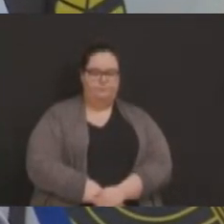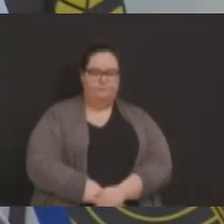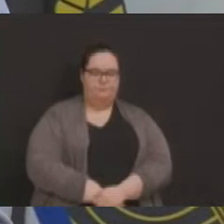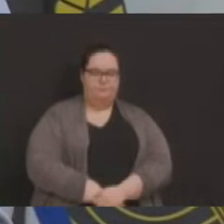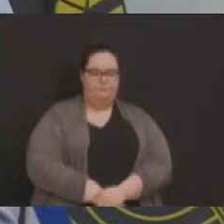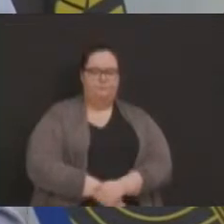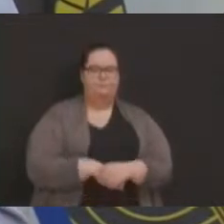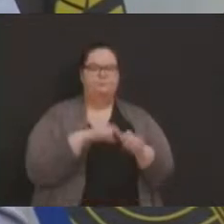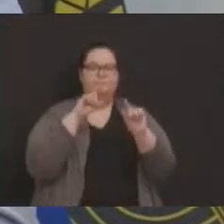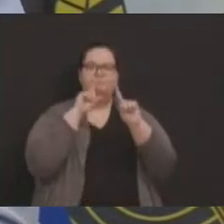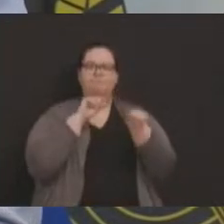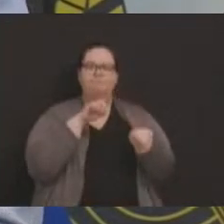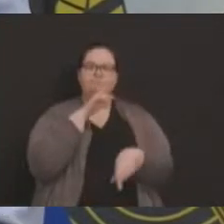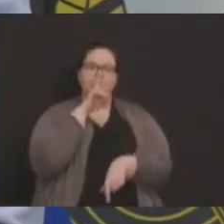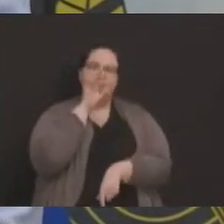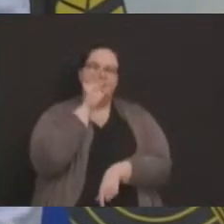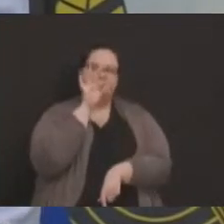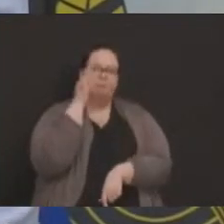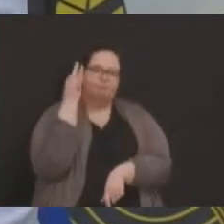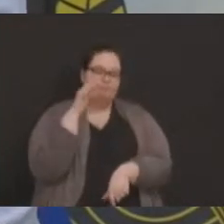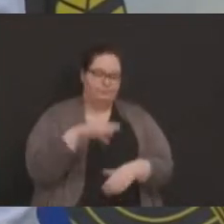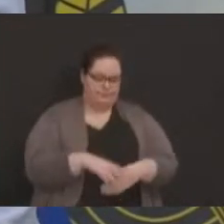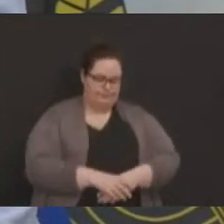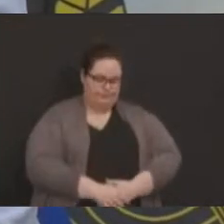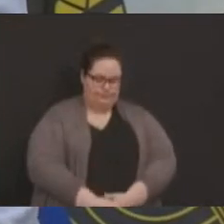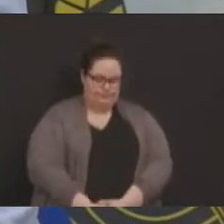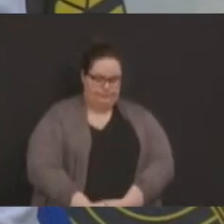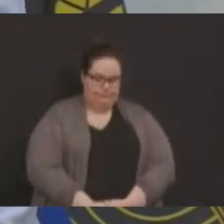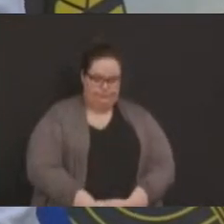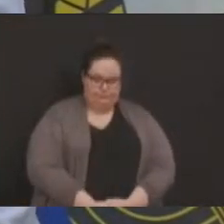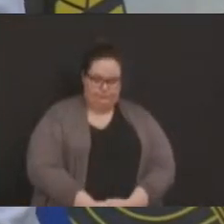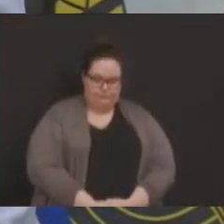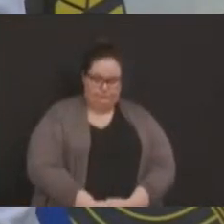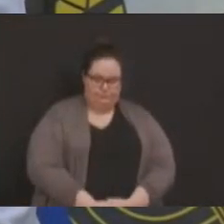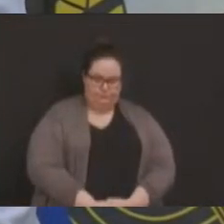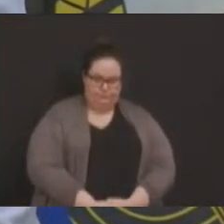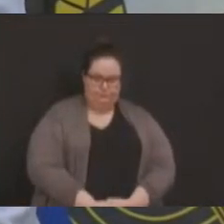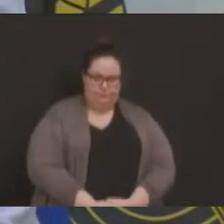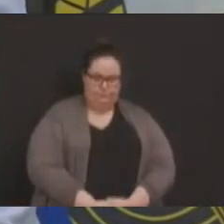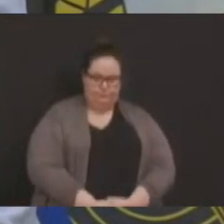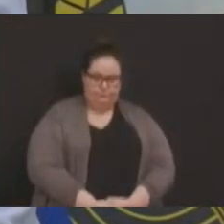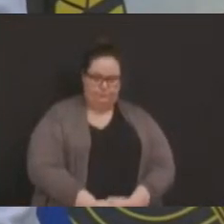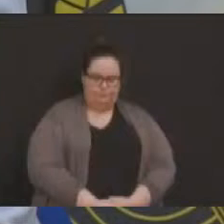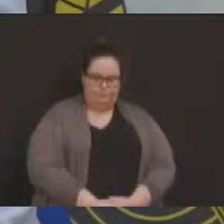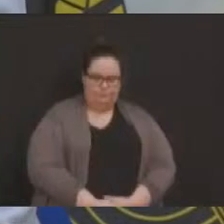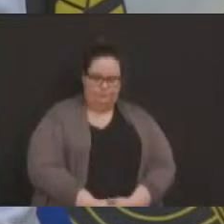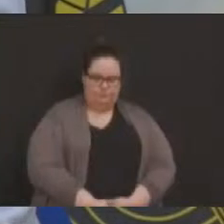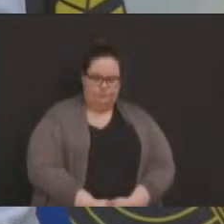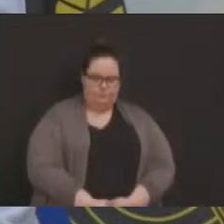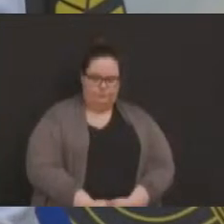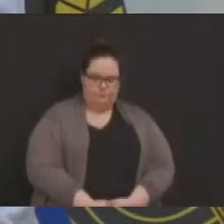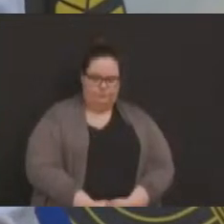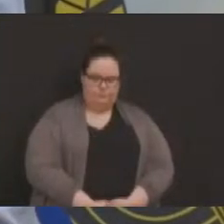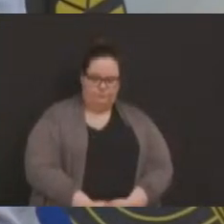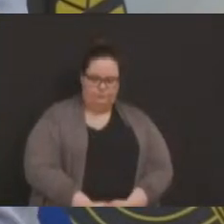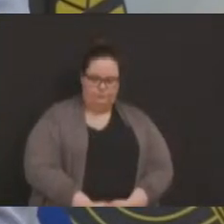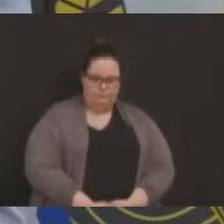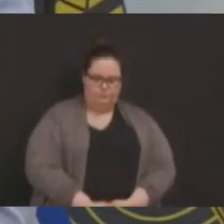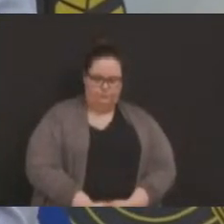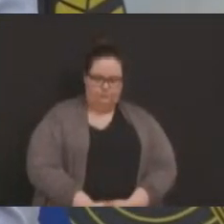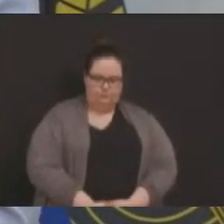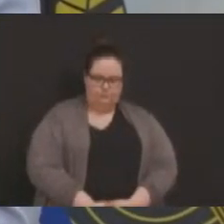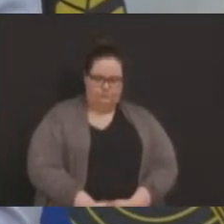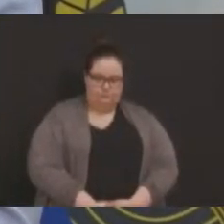demain. Et l'autre question, c'était pour une résidence ou... On a parlé de domaine des bâtisseurs,